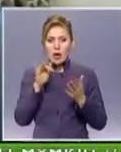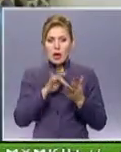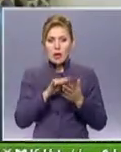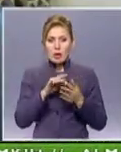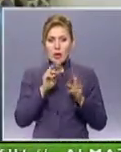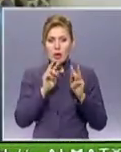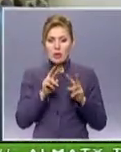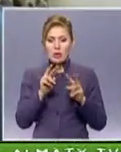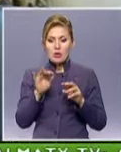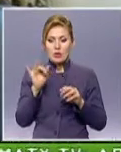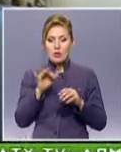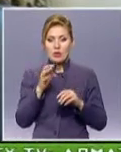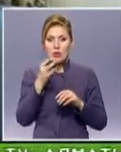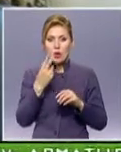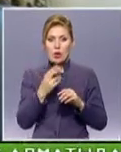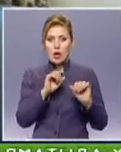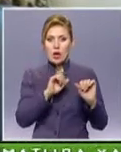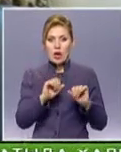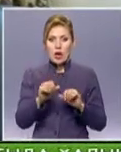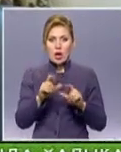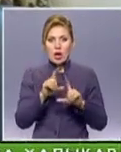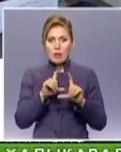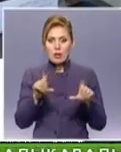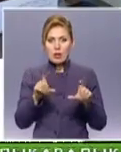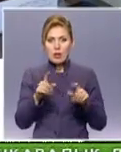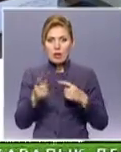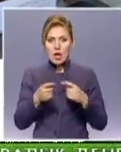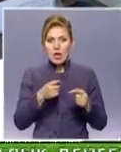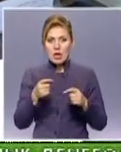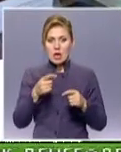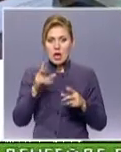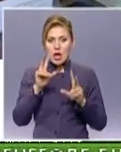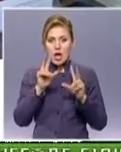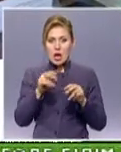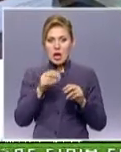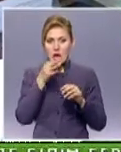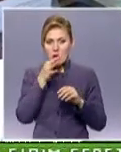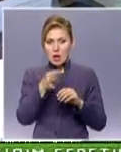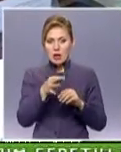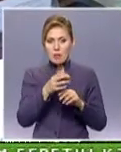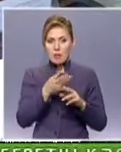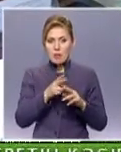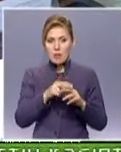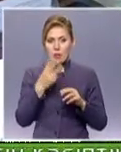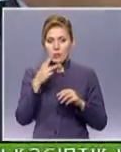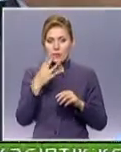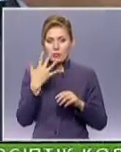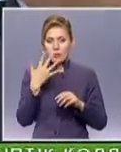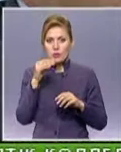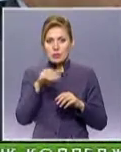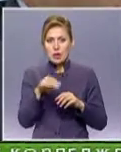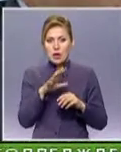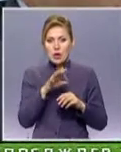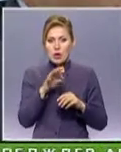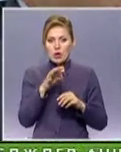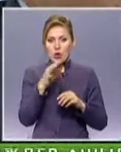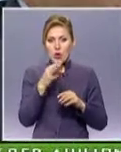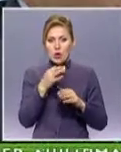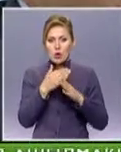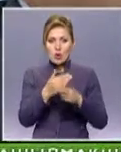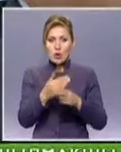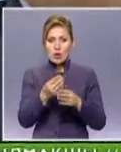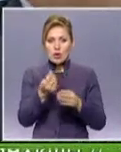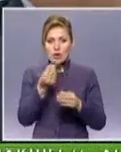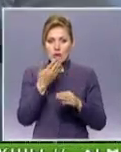бойынша бақылау және әлеуметтік қорғау департаментінің жетекшілері есеп берді. Алматыда 35 мыңнан астам жарым жанға әлеуметтік жәрдемақы